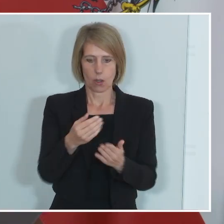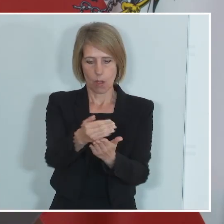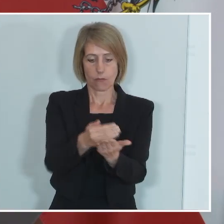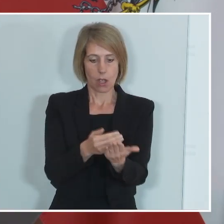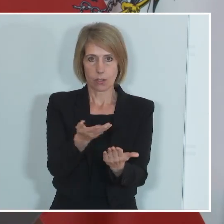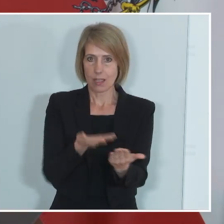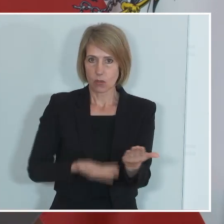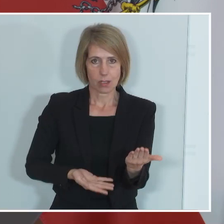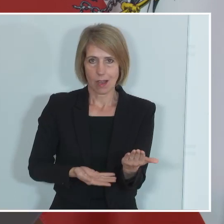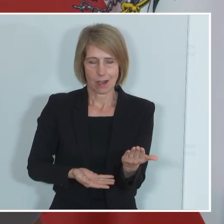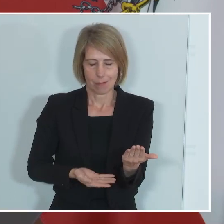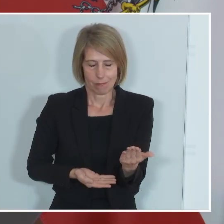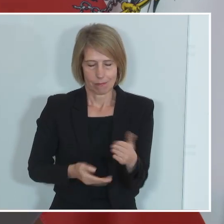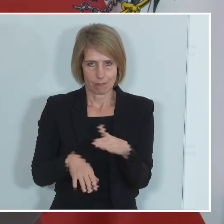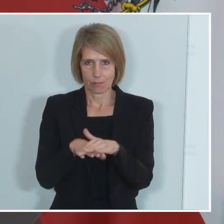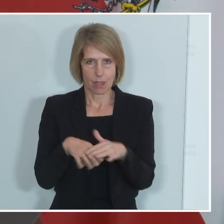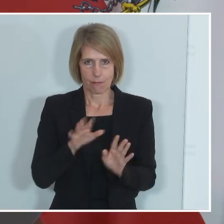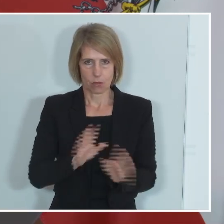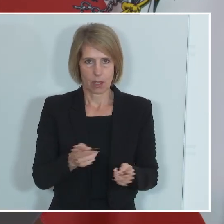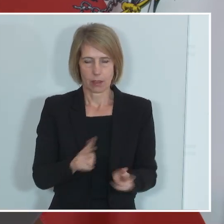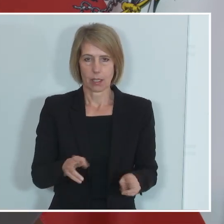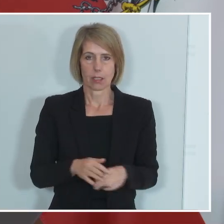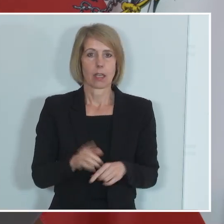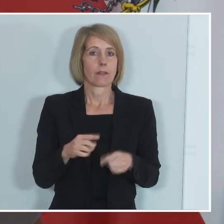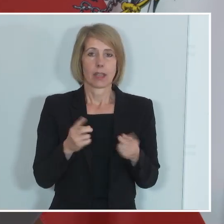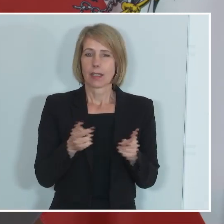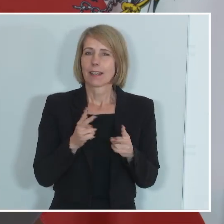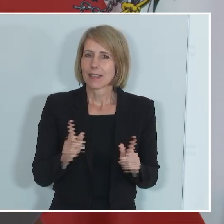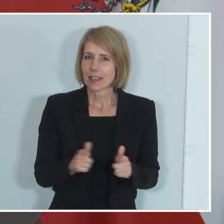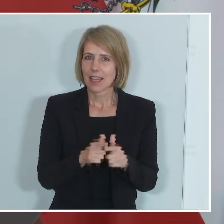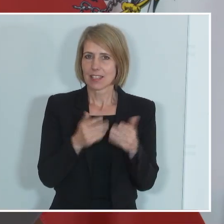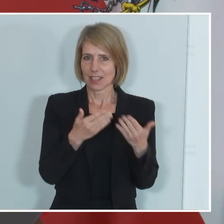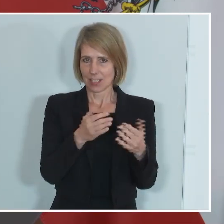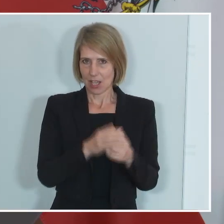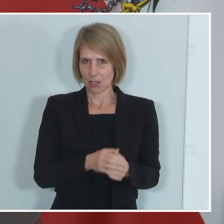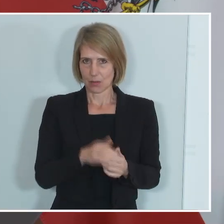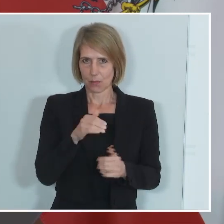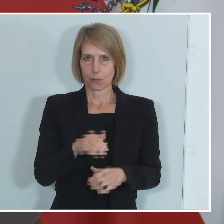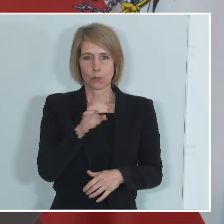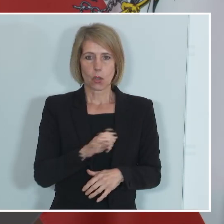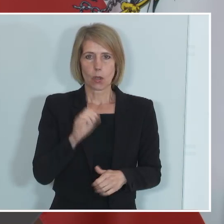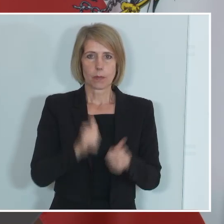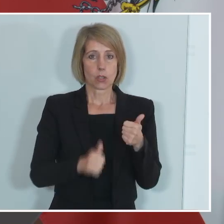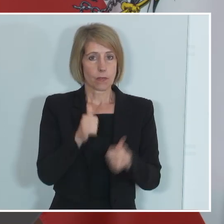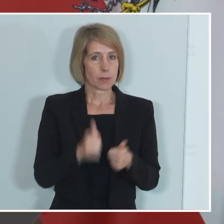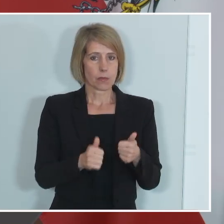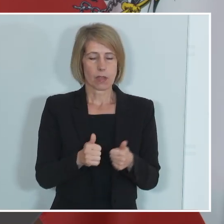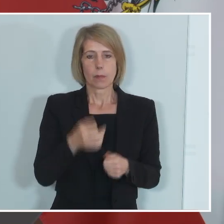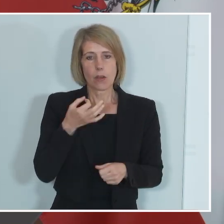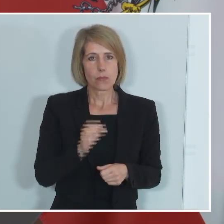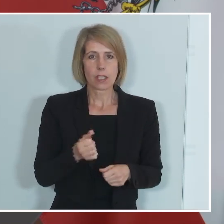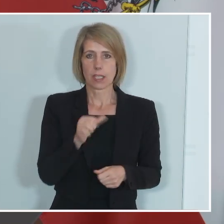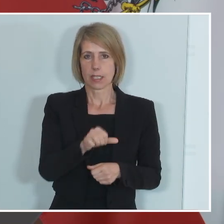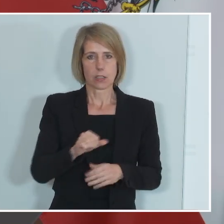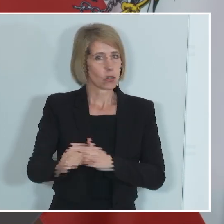Voraussetzungen nicht erfüllen können. Und das können wir uns nicht leisten. Wir müssen den europäischen Wettbewerb und die Fähigkeit dazu